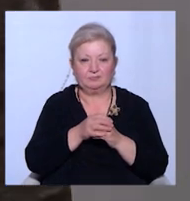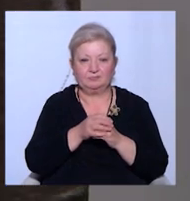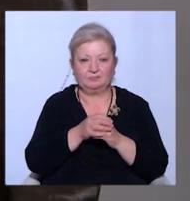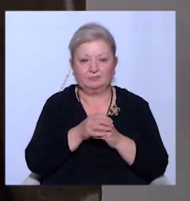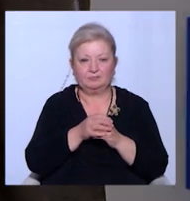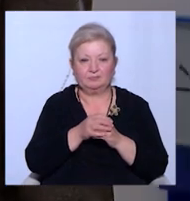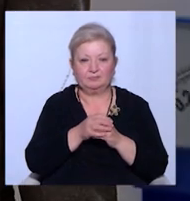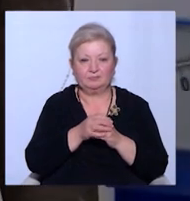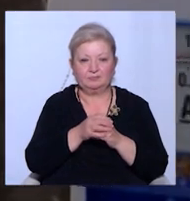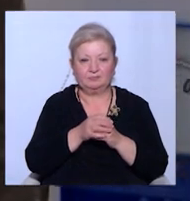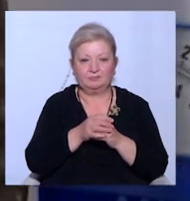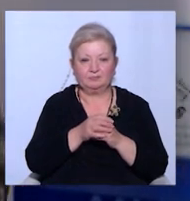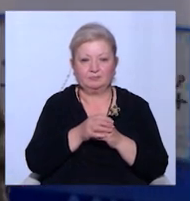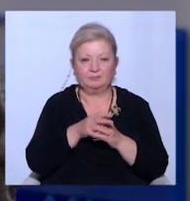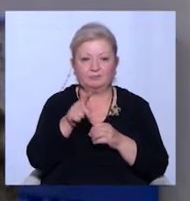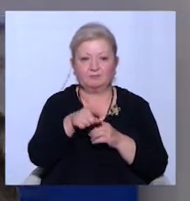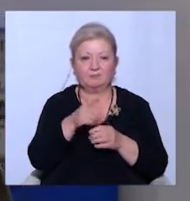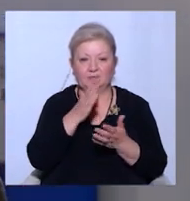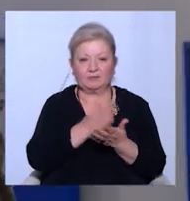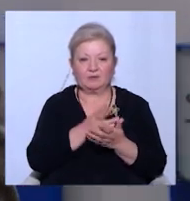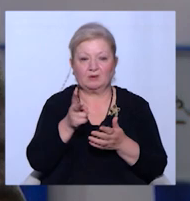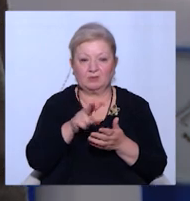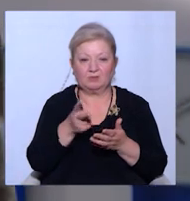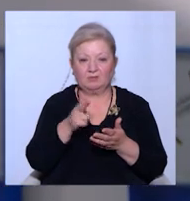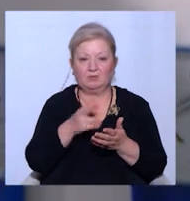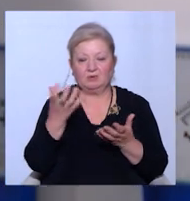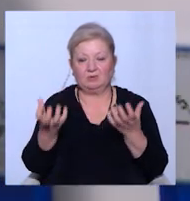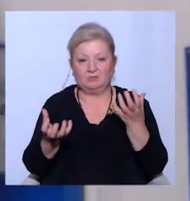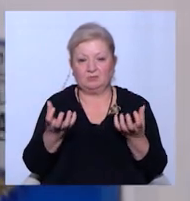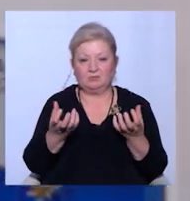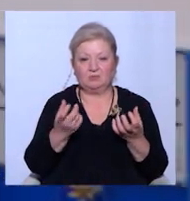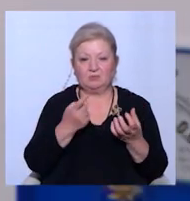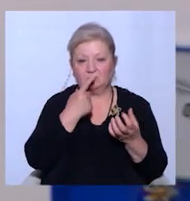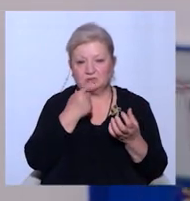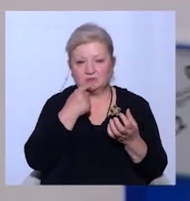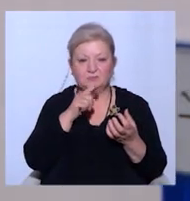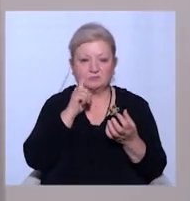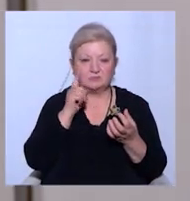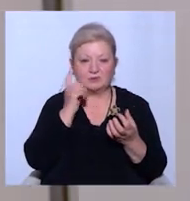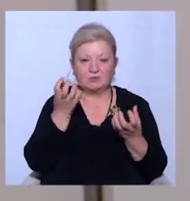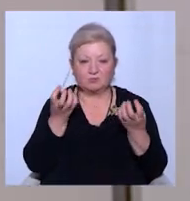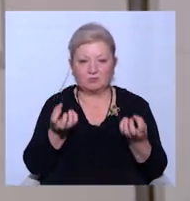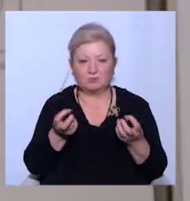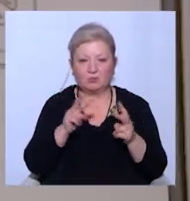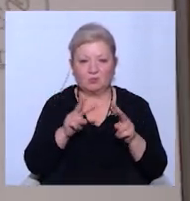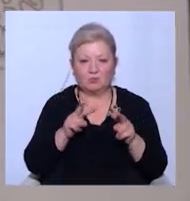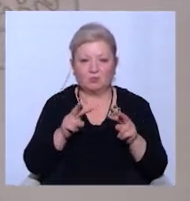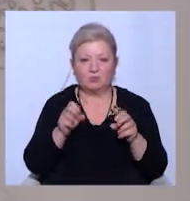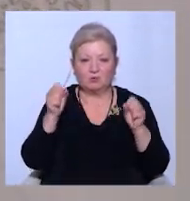სიჩქარი არის საწყისი სიჩქარი, რომელიც მიეწოდება ამ ბურთულას ვერტიკალურად. მწვანე ბურთულას ამავდროულად